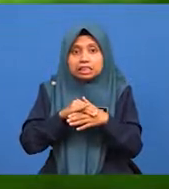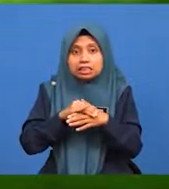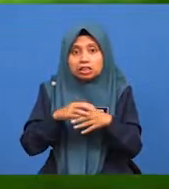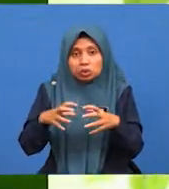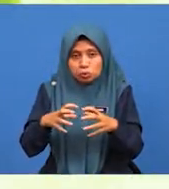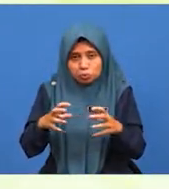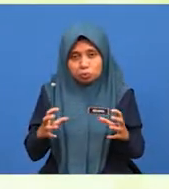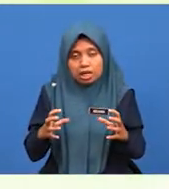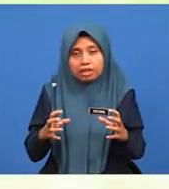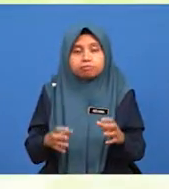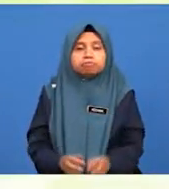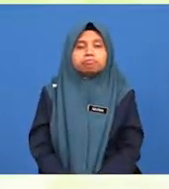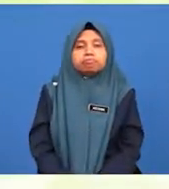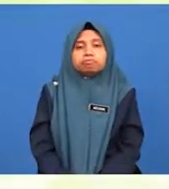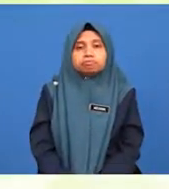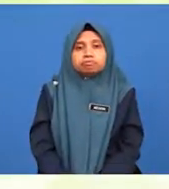gambar ini?